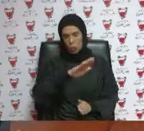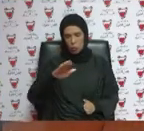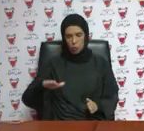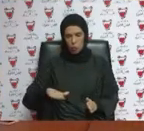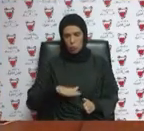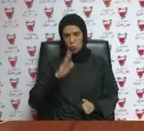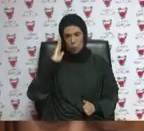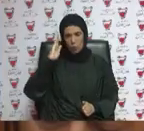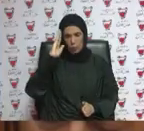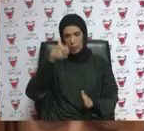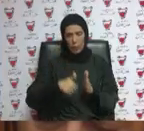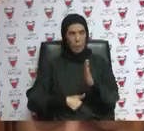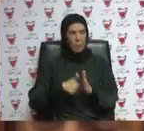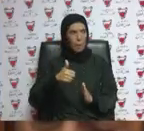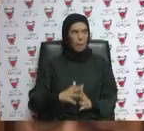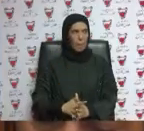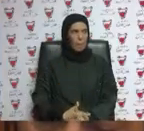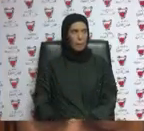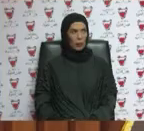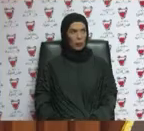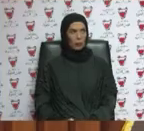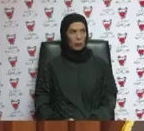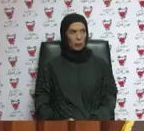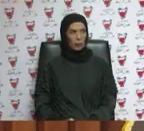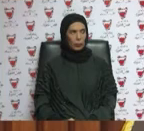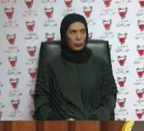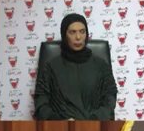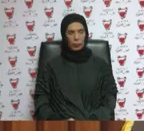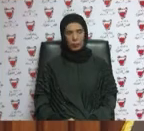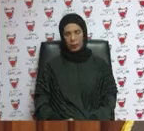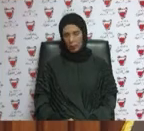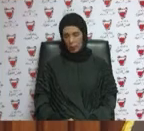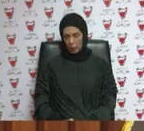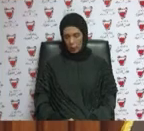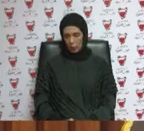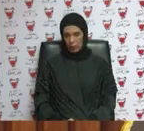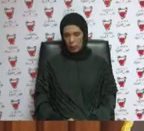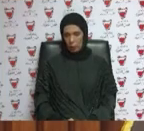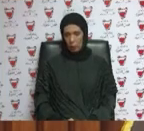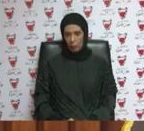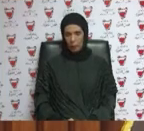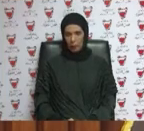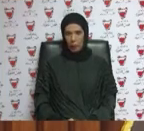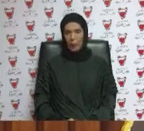هذا النجاح. وشكرا. شكرا جزيلا. الأخ علي الحرادي تفضل.